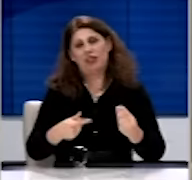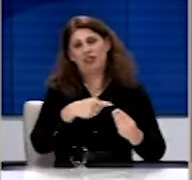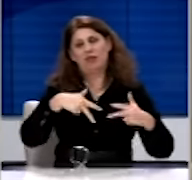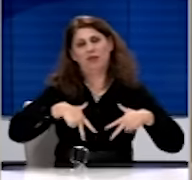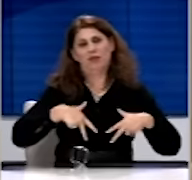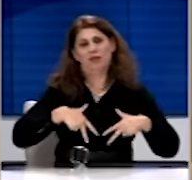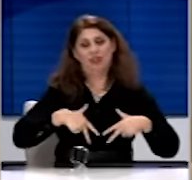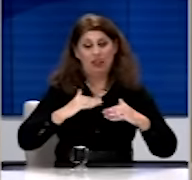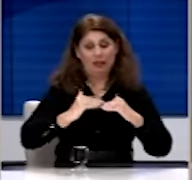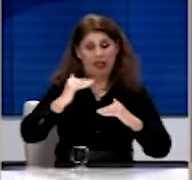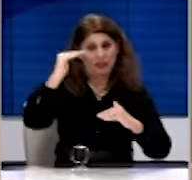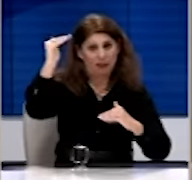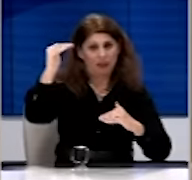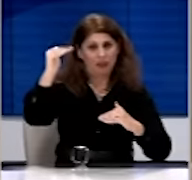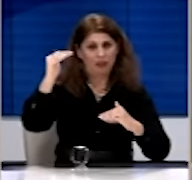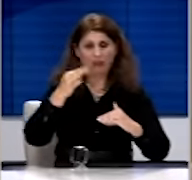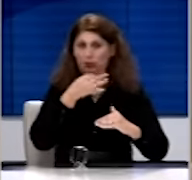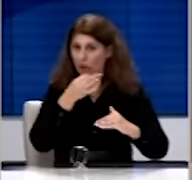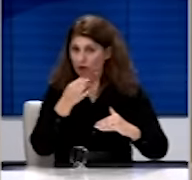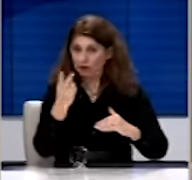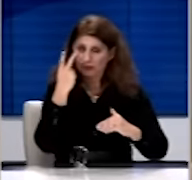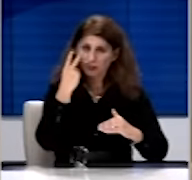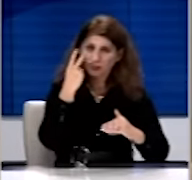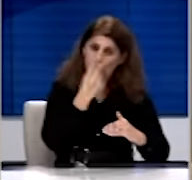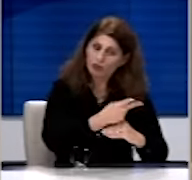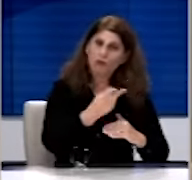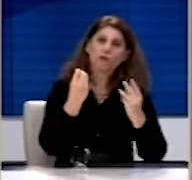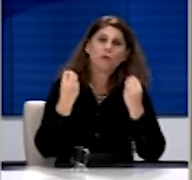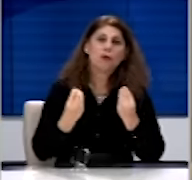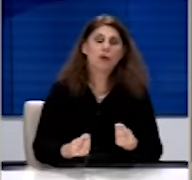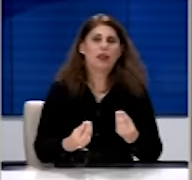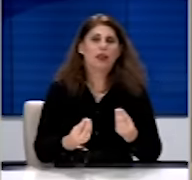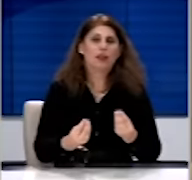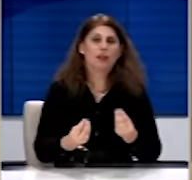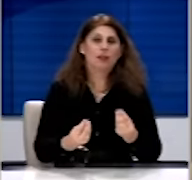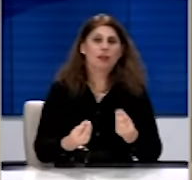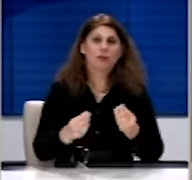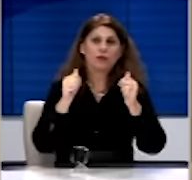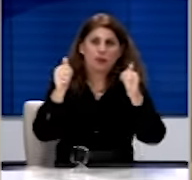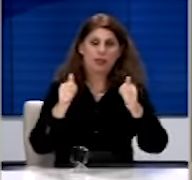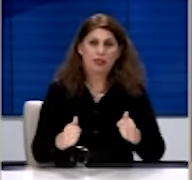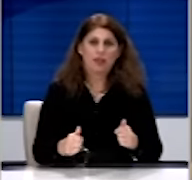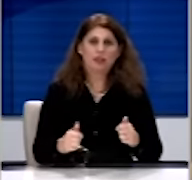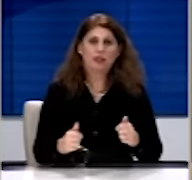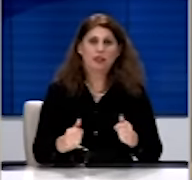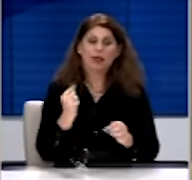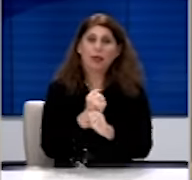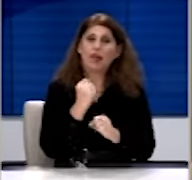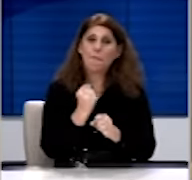την ταξική σας τοποθέτηση την βλέπουμε πολύ καλά και στις διακηρύξεις σας για